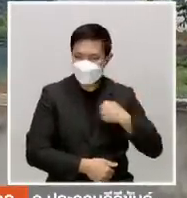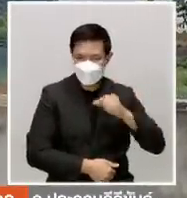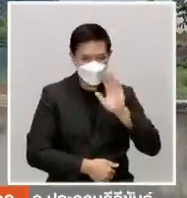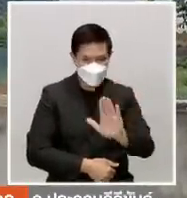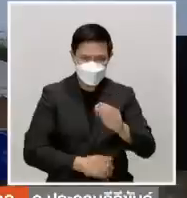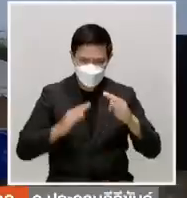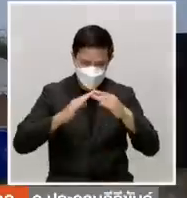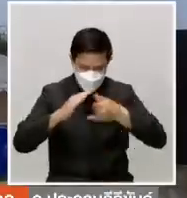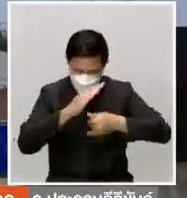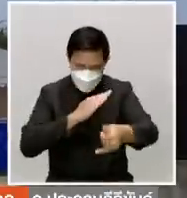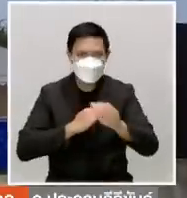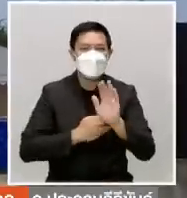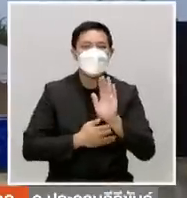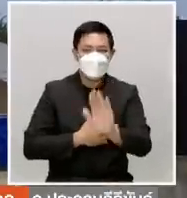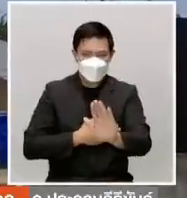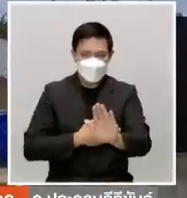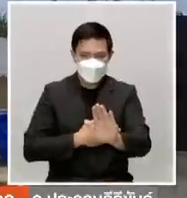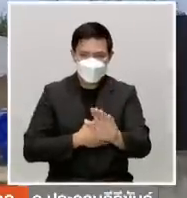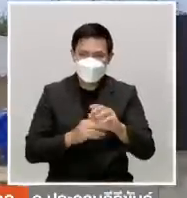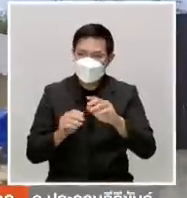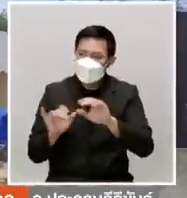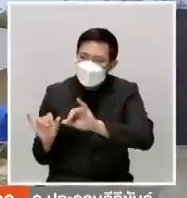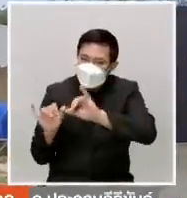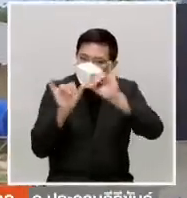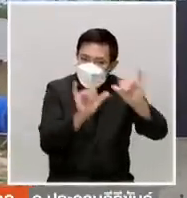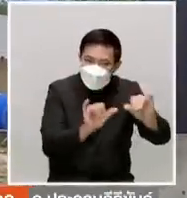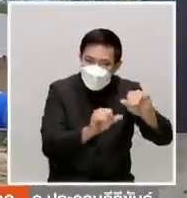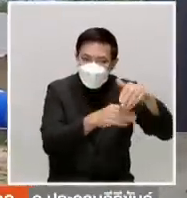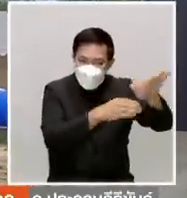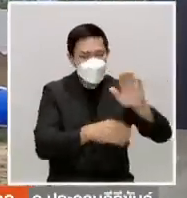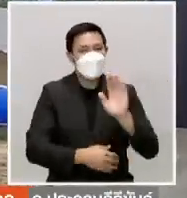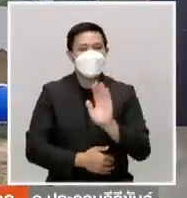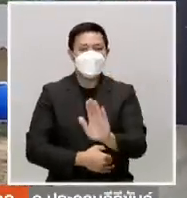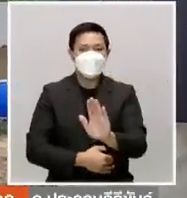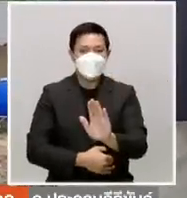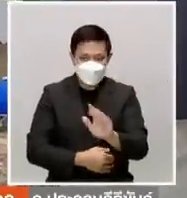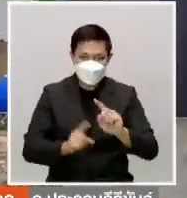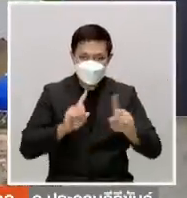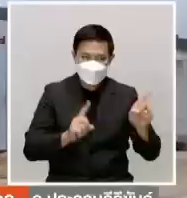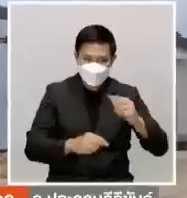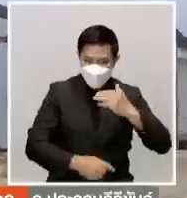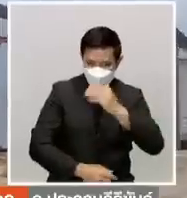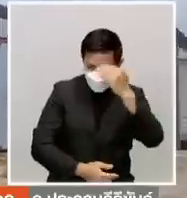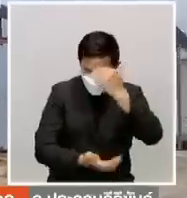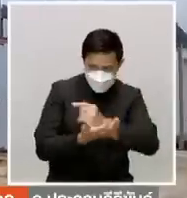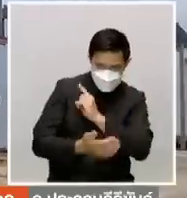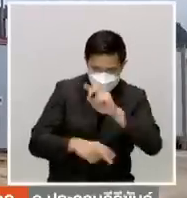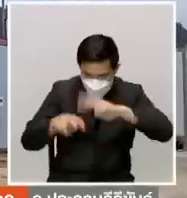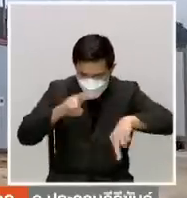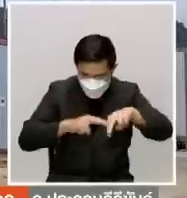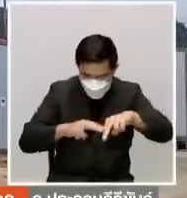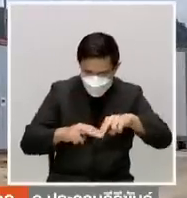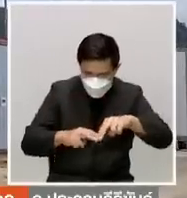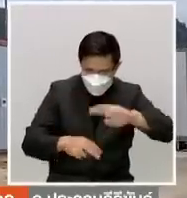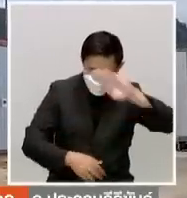ออกมาจากสถานที่ดังกล่าวไม่ให้เคลื่อนย้ายแรงงานออกนอกพื้นที่โดยเด็ดขาดนะคะเว้นแต่ได้รับอนุญาตจากเจ้าพนักงานควบคุมโรค